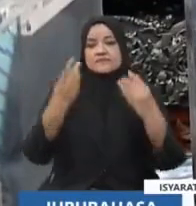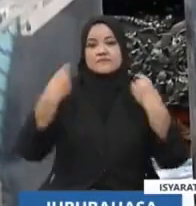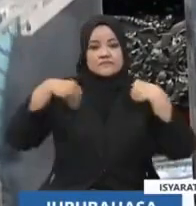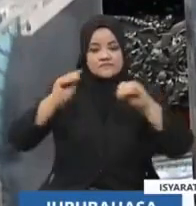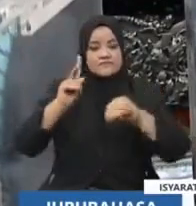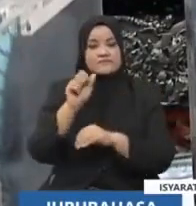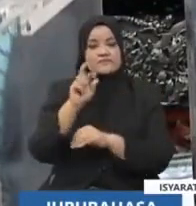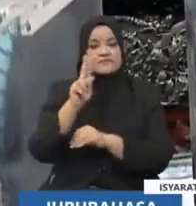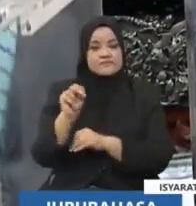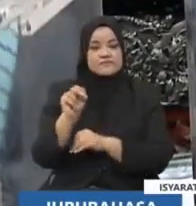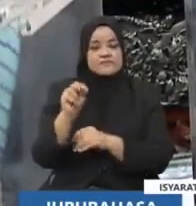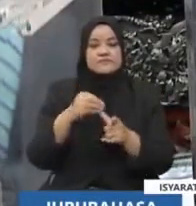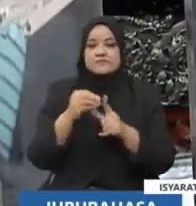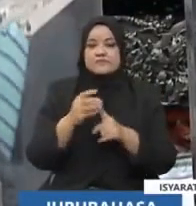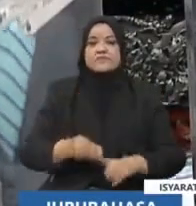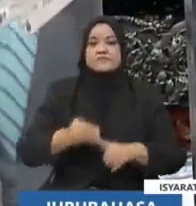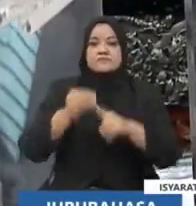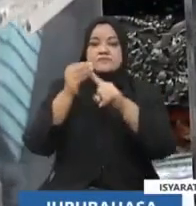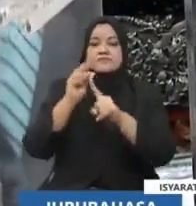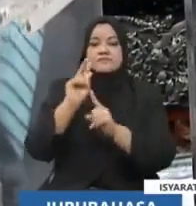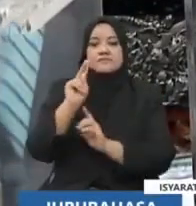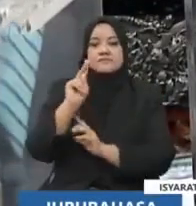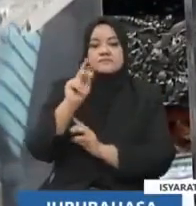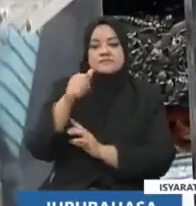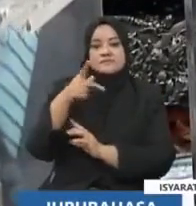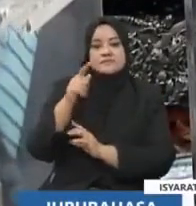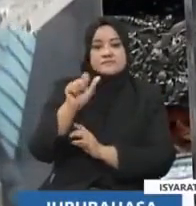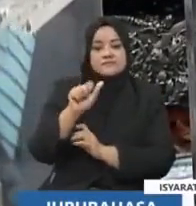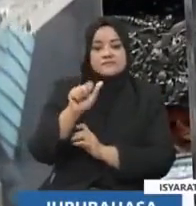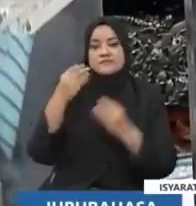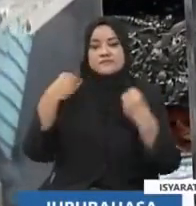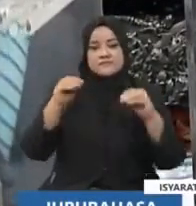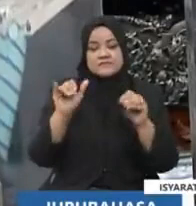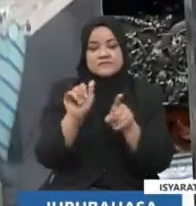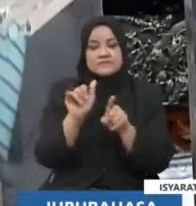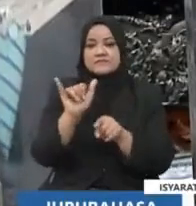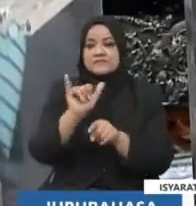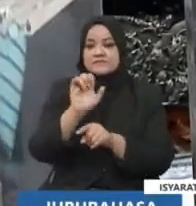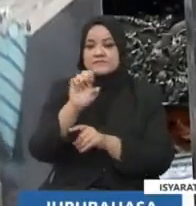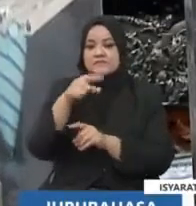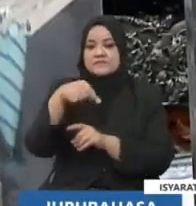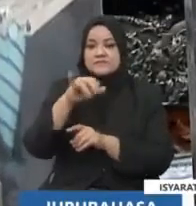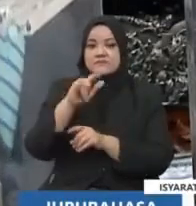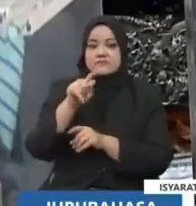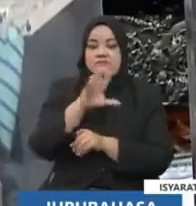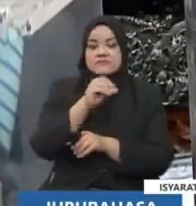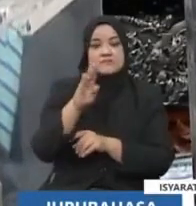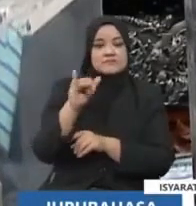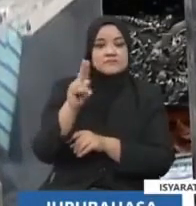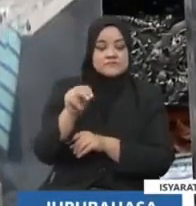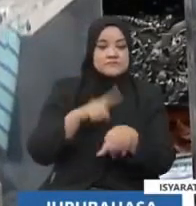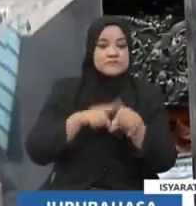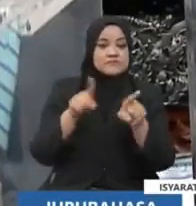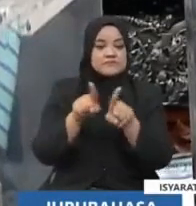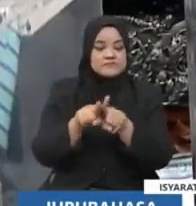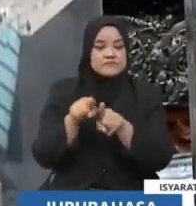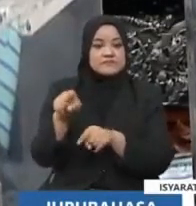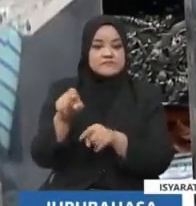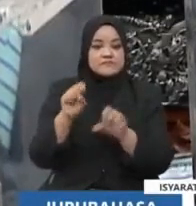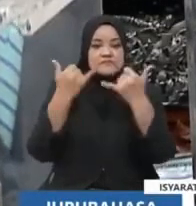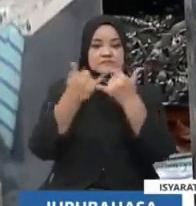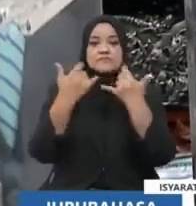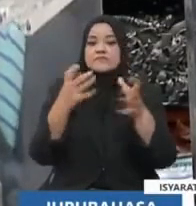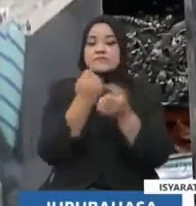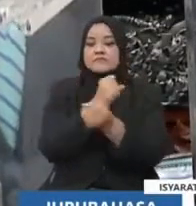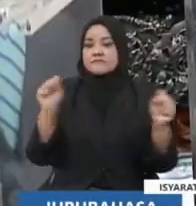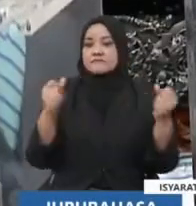pasaran karbon atau khususnya modal Capital market seperti equity dan di dalam masa yang sama bos amnesia